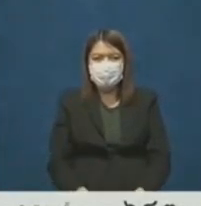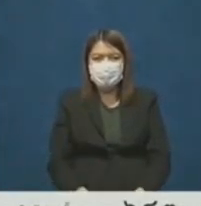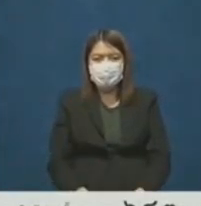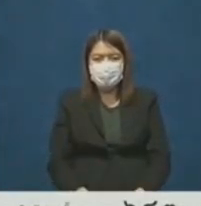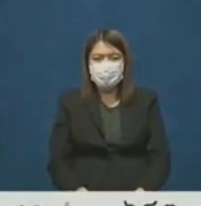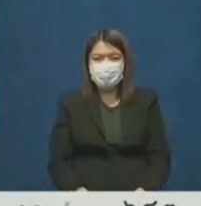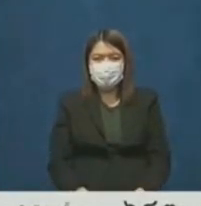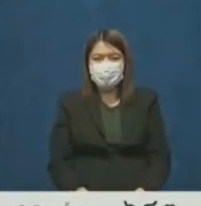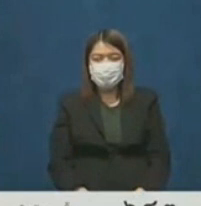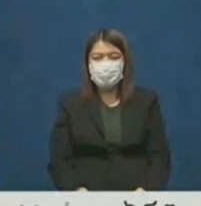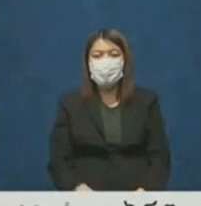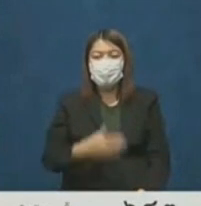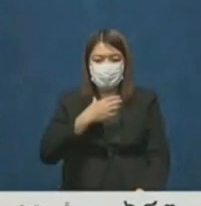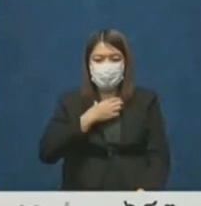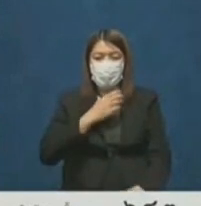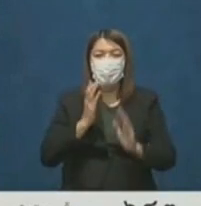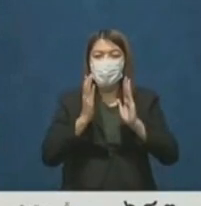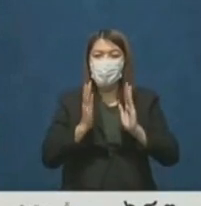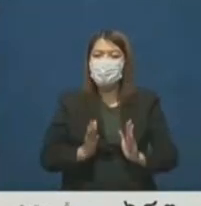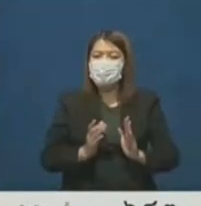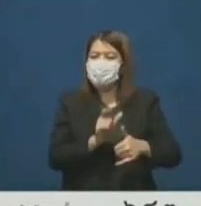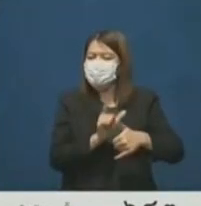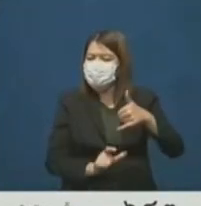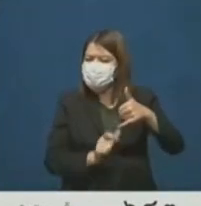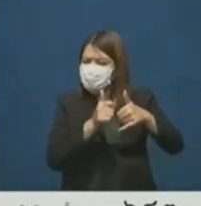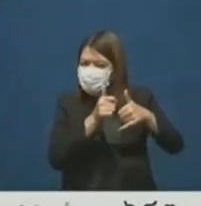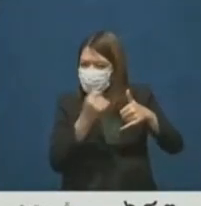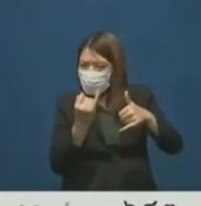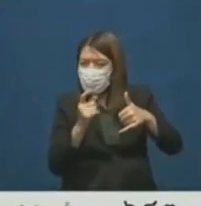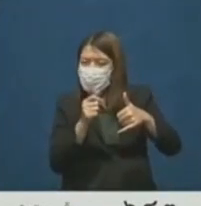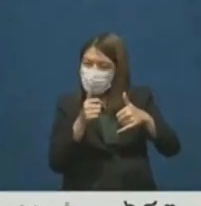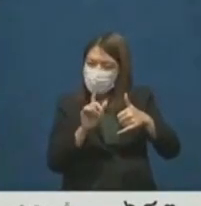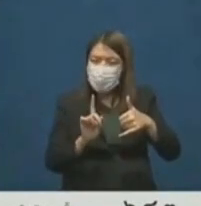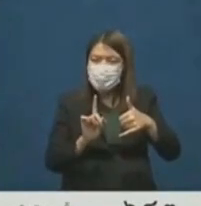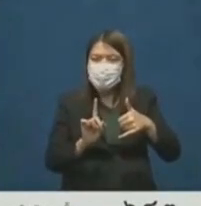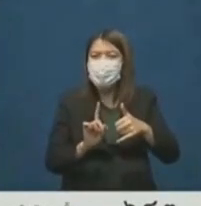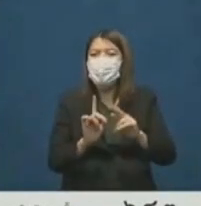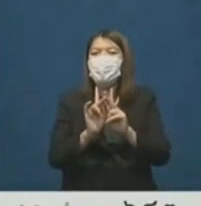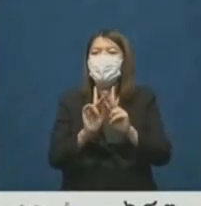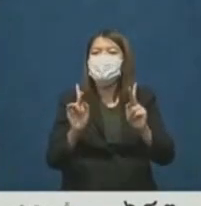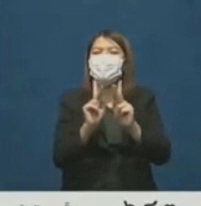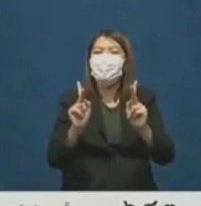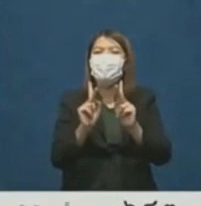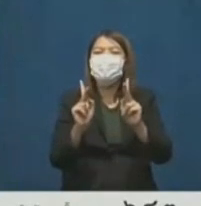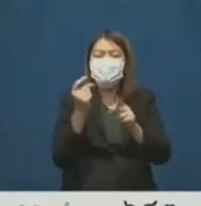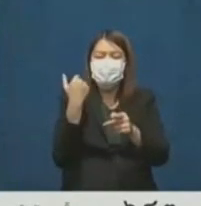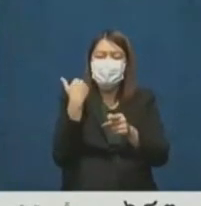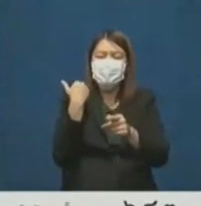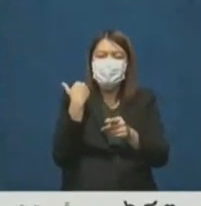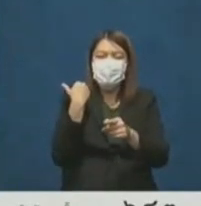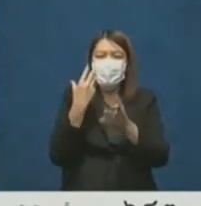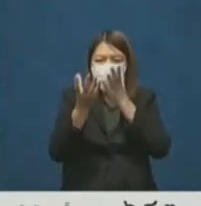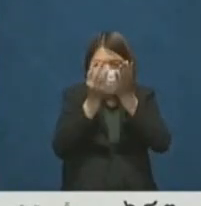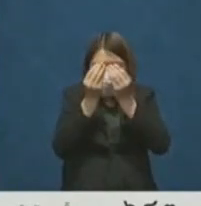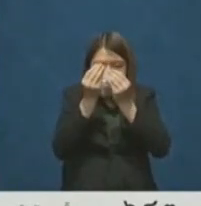ว่าคือเราต้องการให้คนเป็นอย่างไรผมเห็นด้วยที่กรรมาธิการมีเรื่องที่ผม